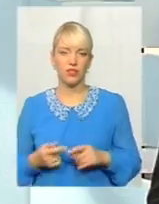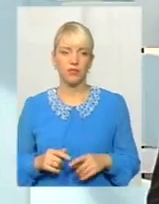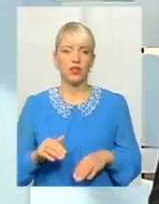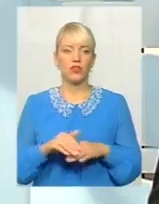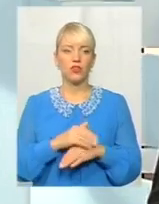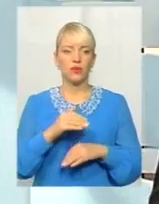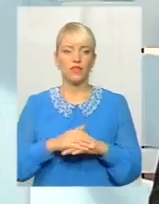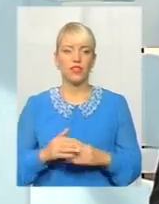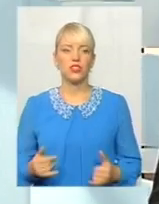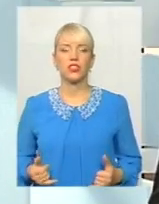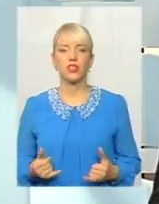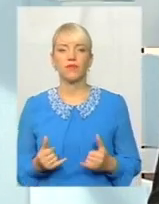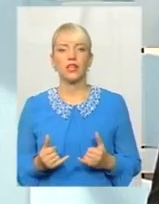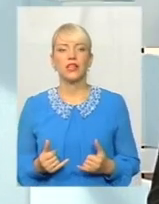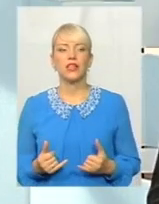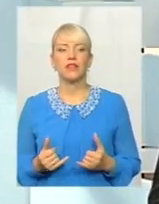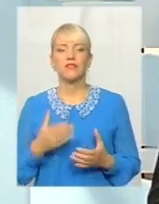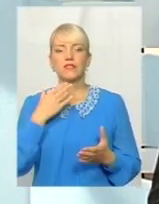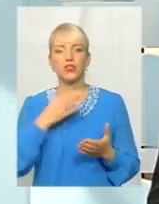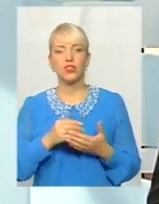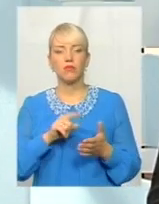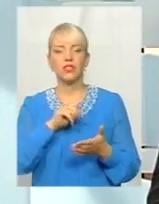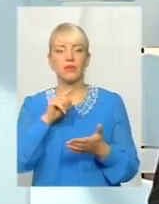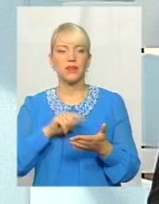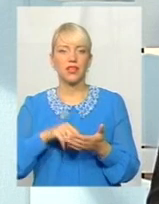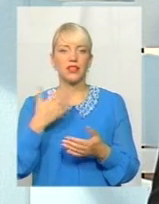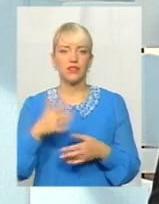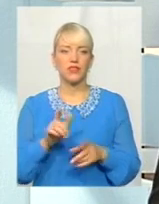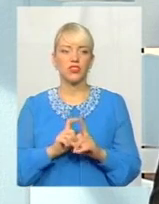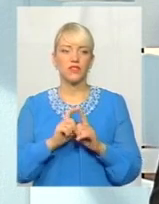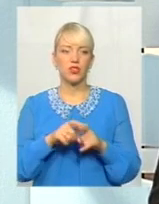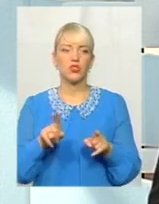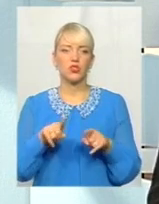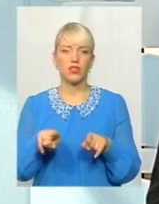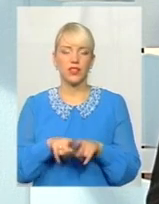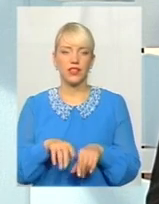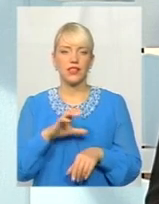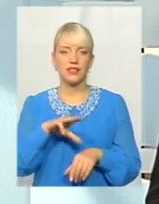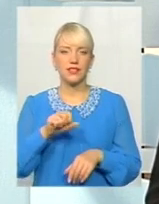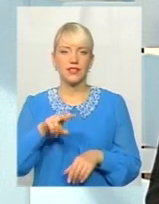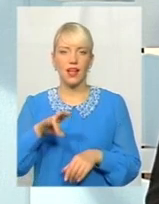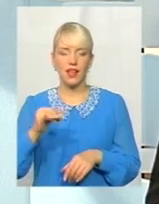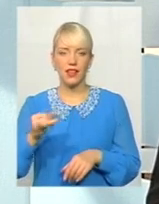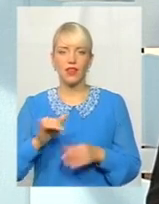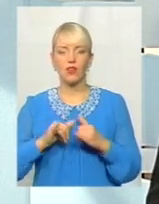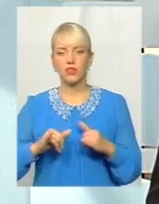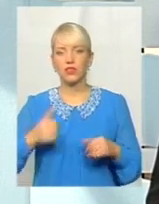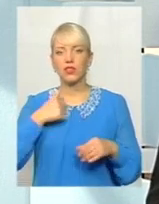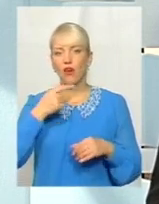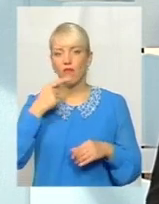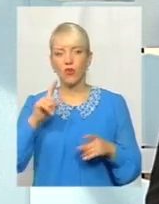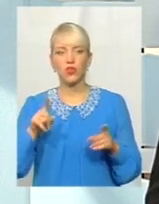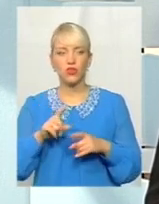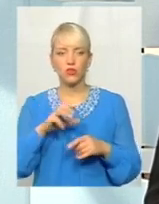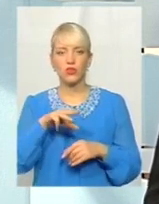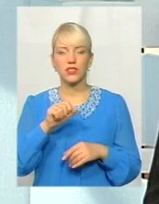вечора, власне, в своєму запитанні ви вже навіть відповіли, що таке сталий розвиток. Я повторюся, що сталий розвиток – це